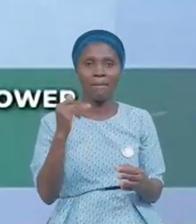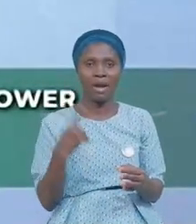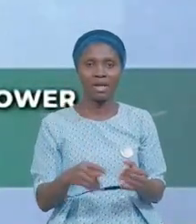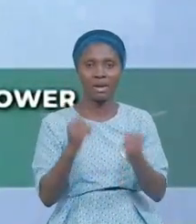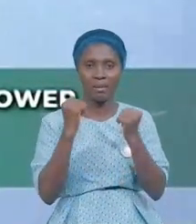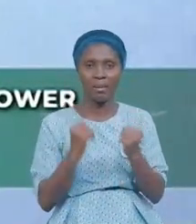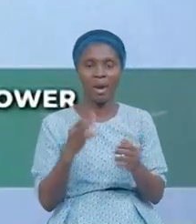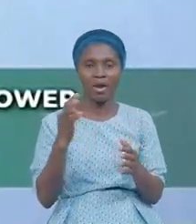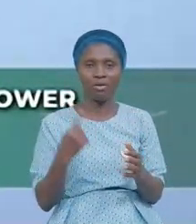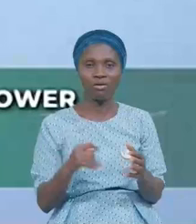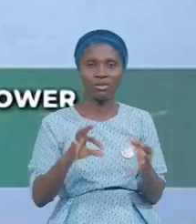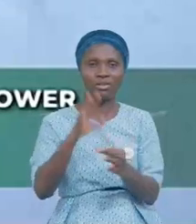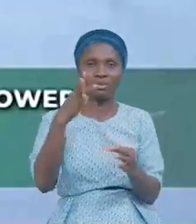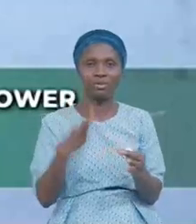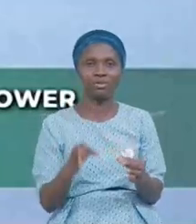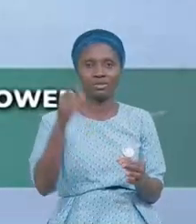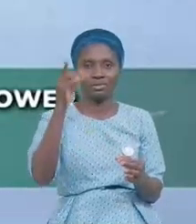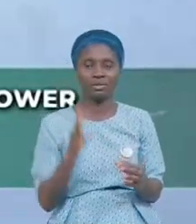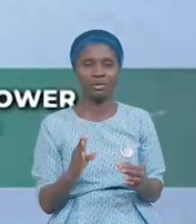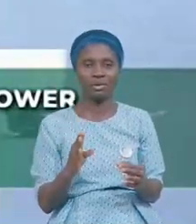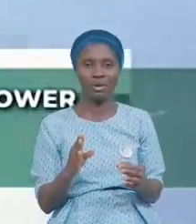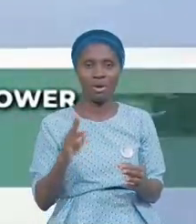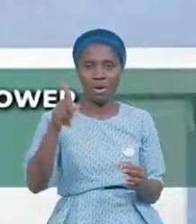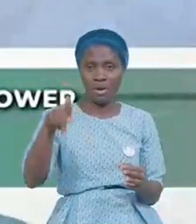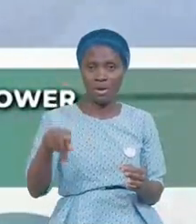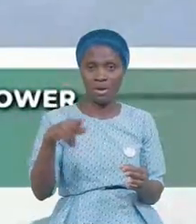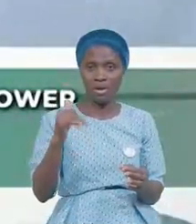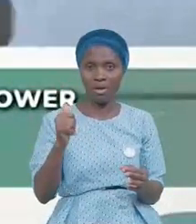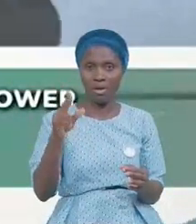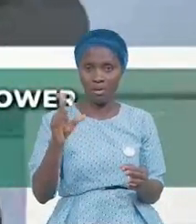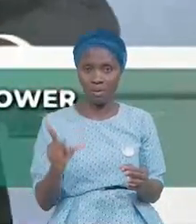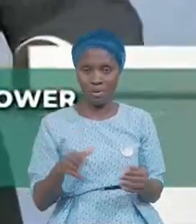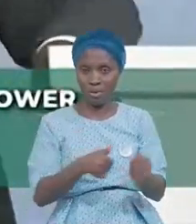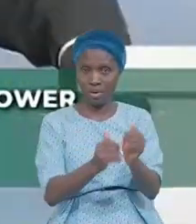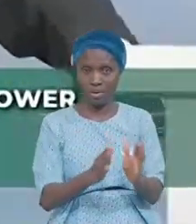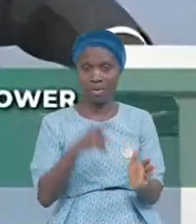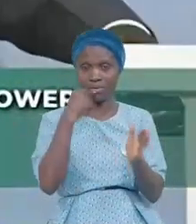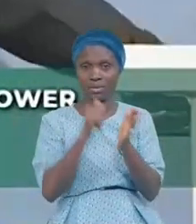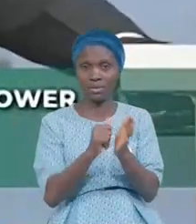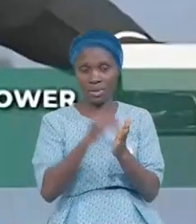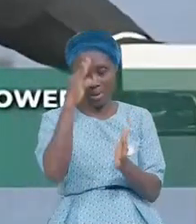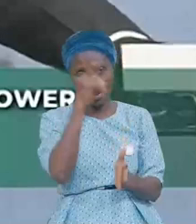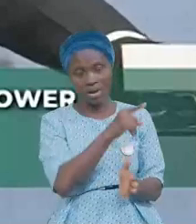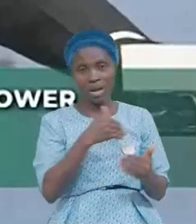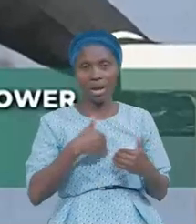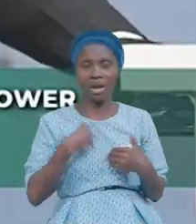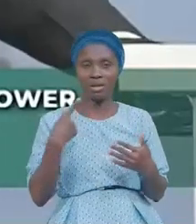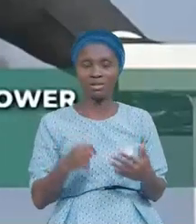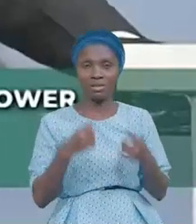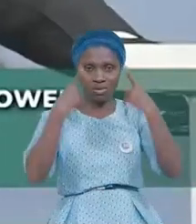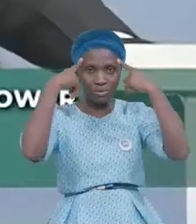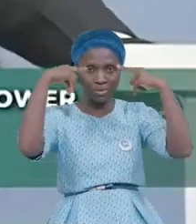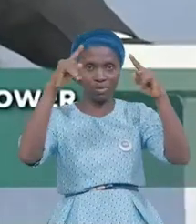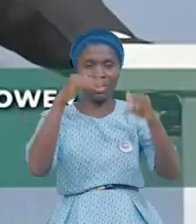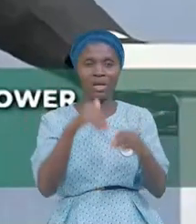Dieu. L'apôtre Paul disait, il avait la percée dans le ministère,